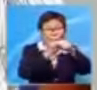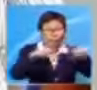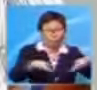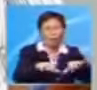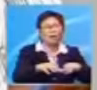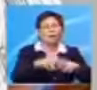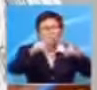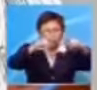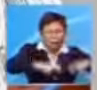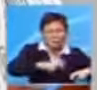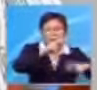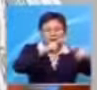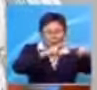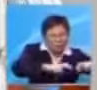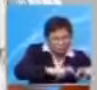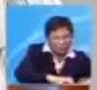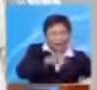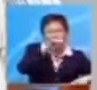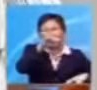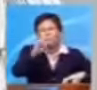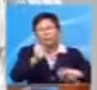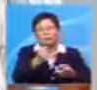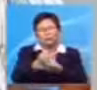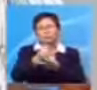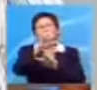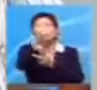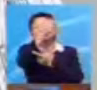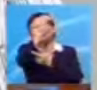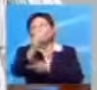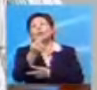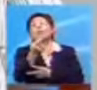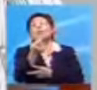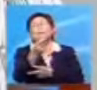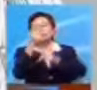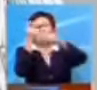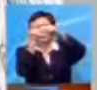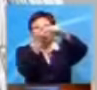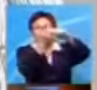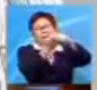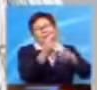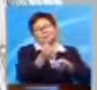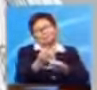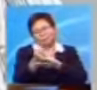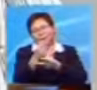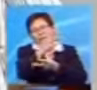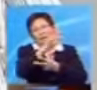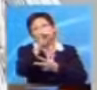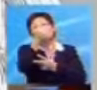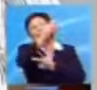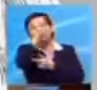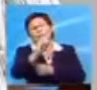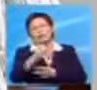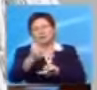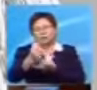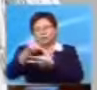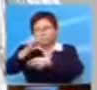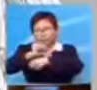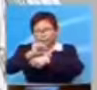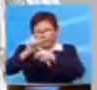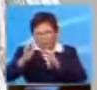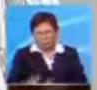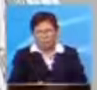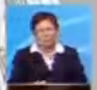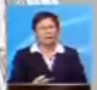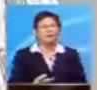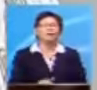IBS mampu menjimatkan 10% kos pembinaannya Sekaligus menjimatkan tenaga buruh